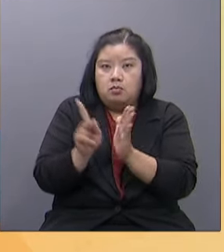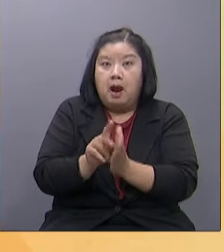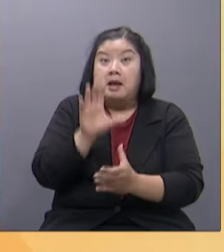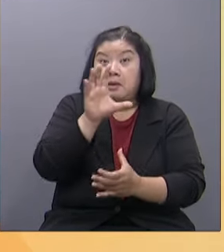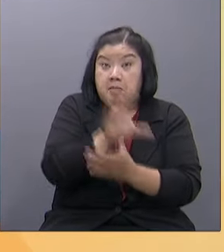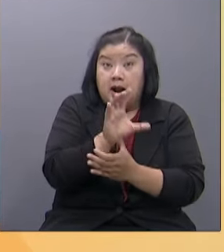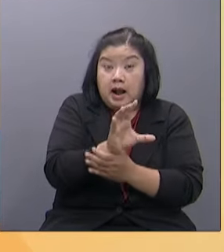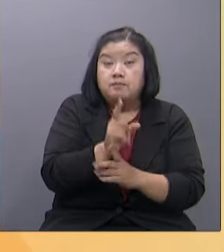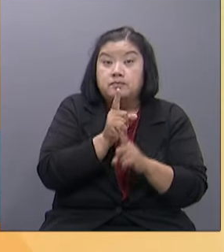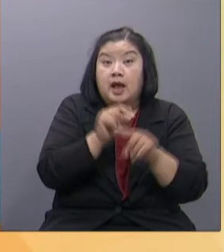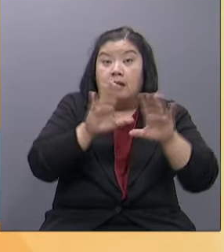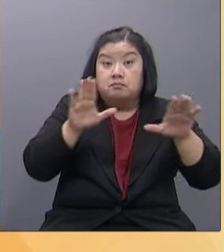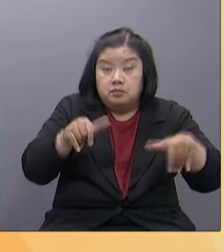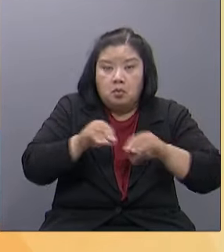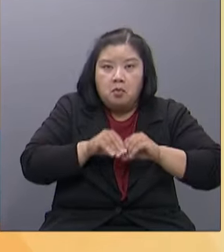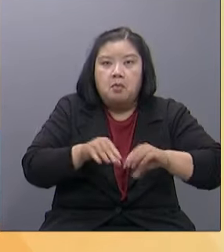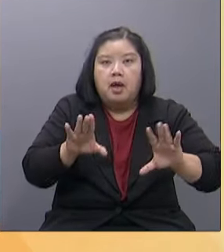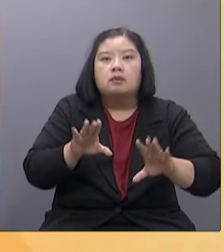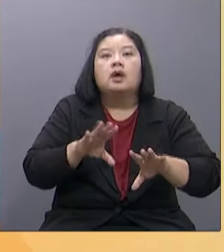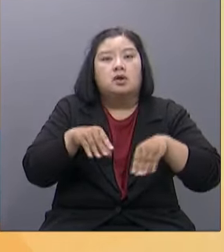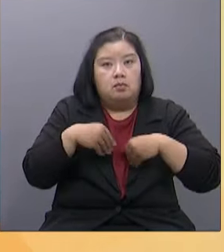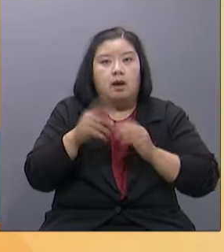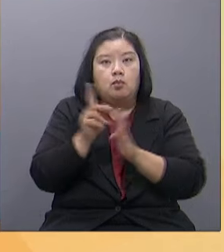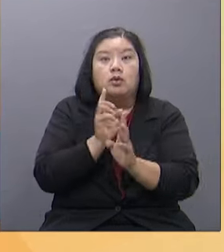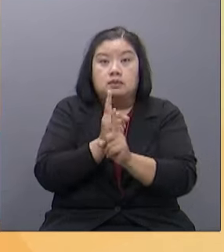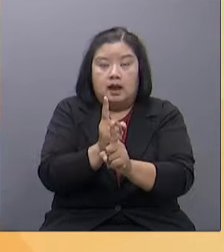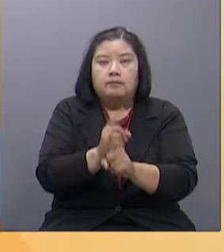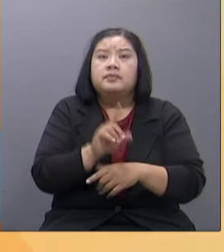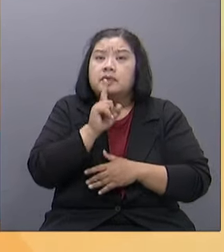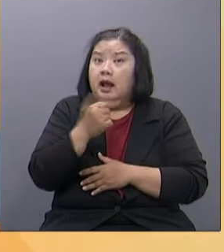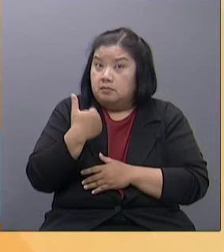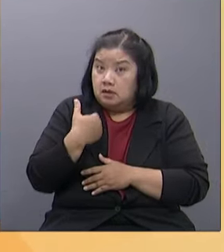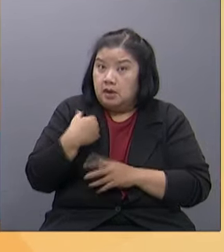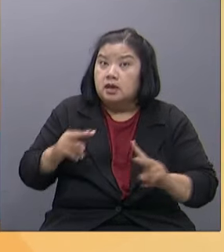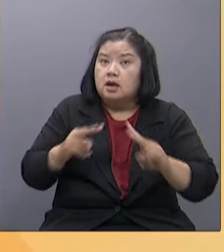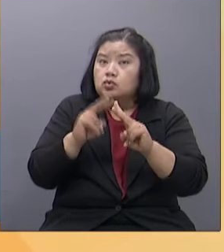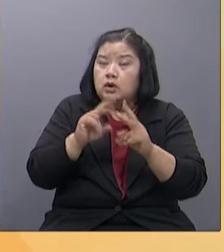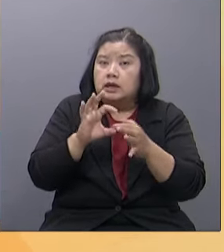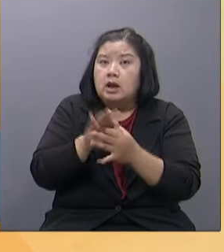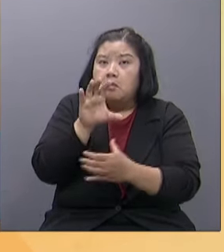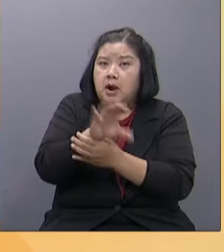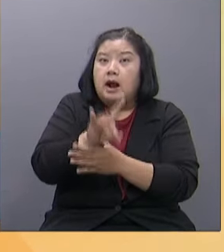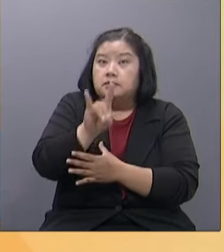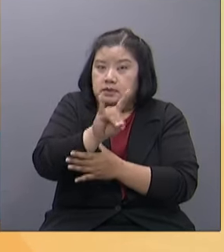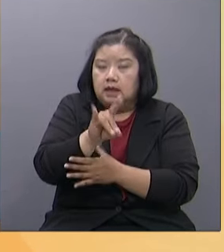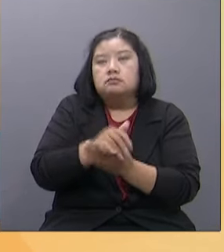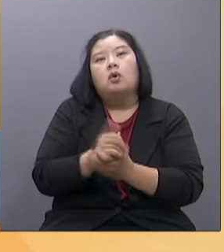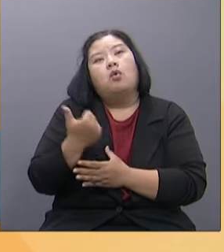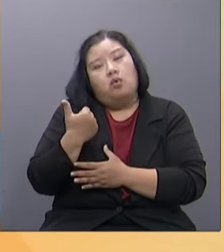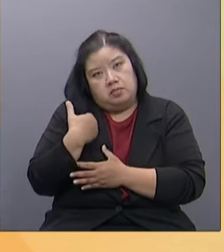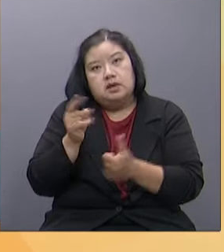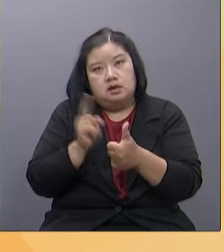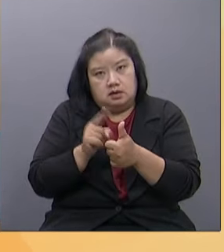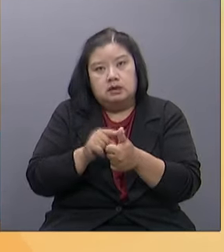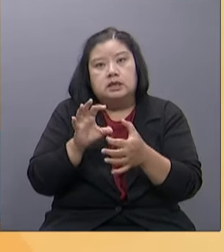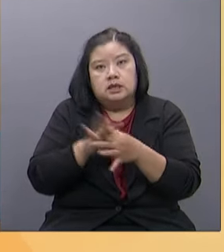กระทรวงร่วมกันซึ่งปัจจุบันนี้มีกฎกระทรวงจากกระทรวงไหนบ้างคะที่เกี่ยวข้องซึ่งตอนนี้เนี่ยก็มีพระราชบัญญัติสงวนร่วมครองสัตว์